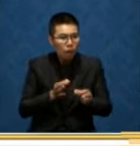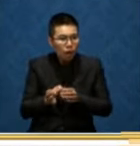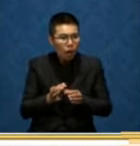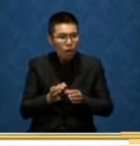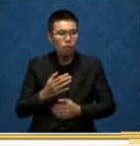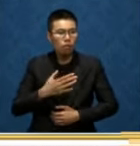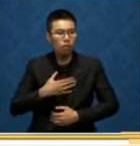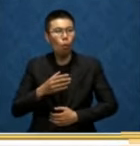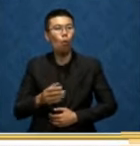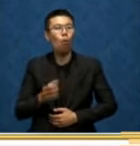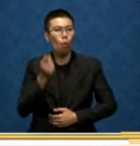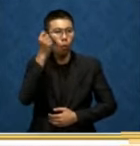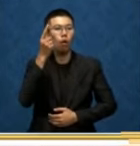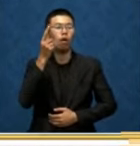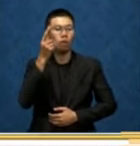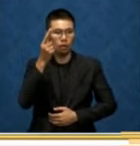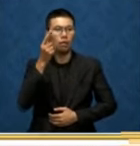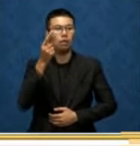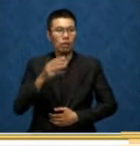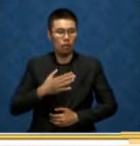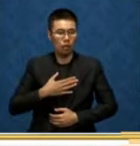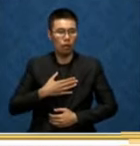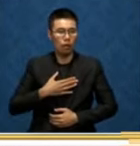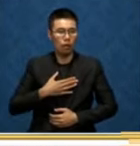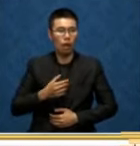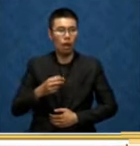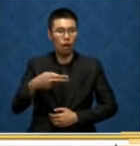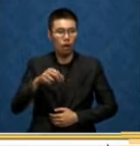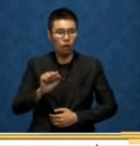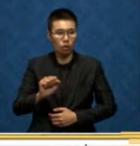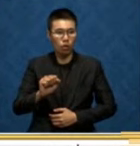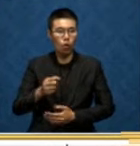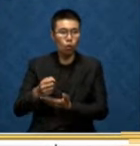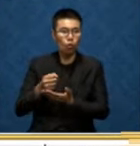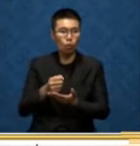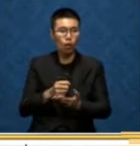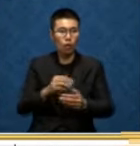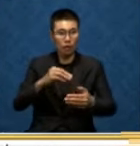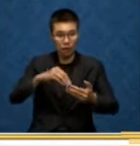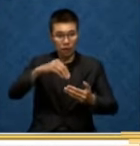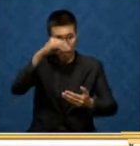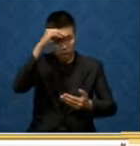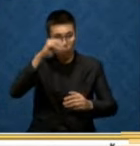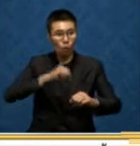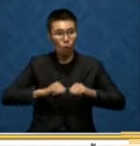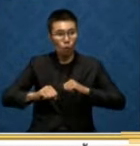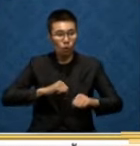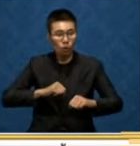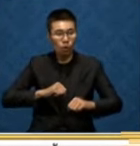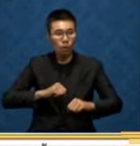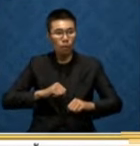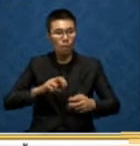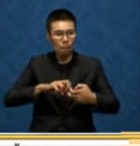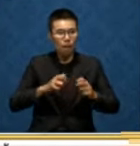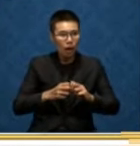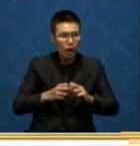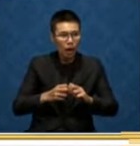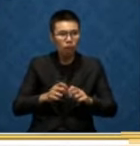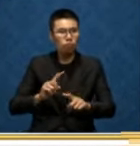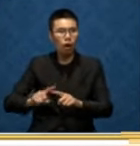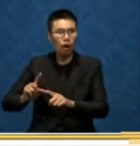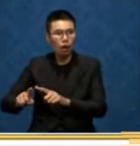ากขึ้นทำให้รู้ว่าเขาใช้หลักสูตรที่ช่วยเด็กนักเรียนที่ประสบปัญหาต่างๆน